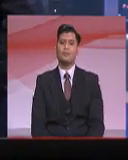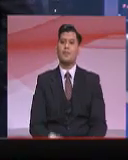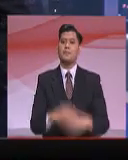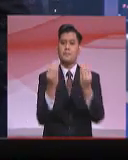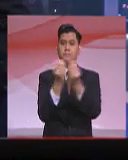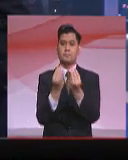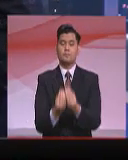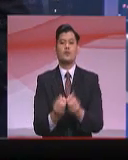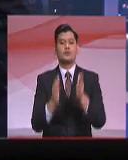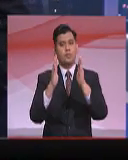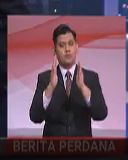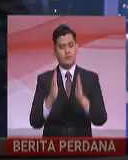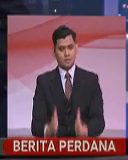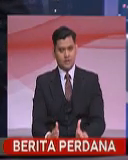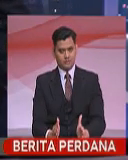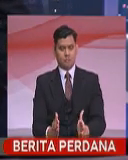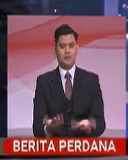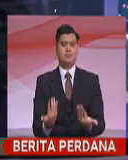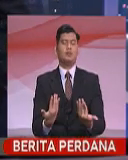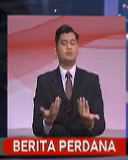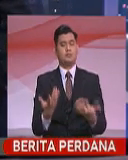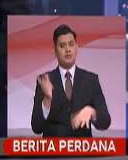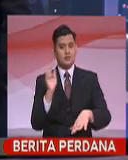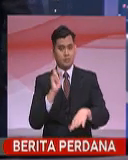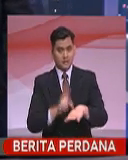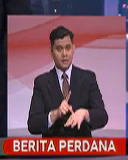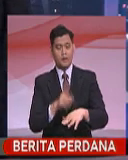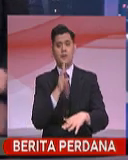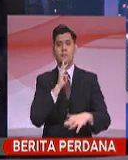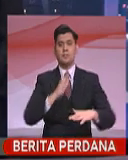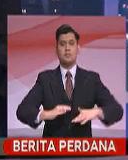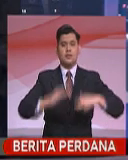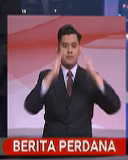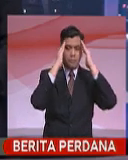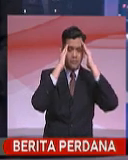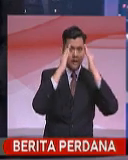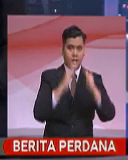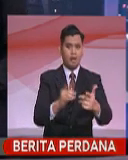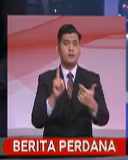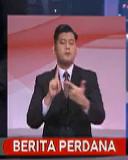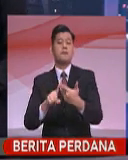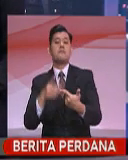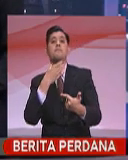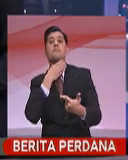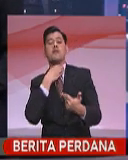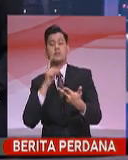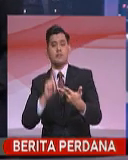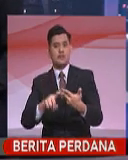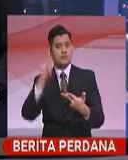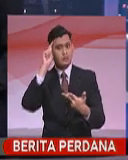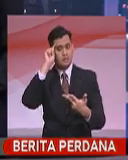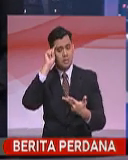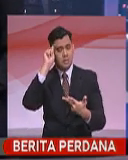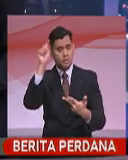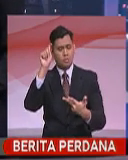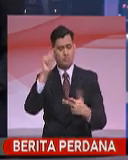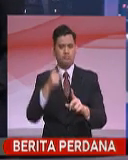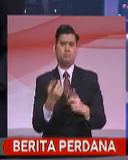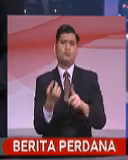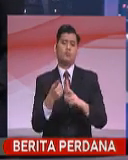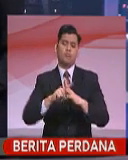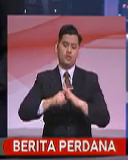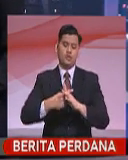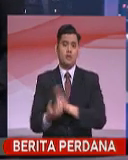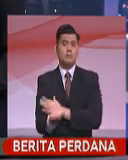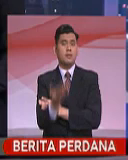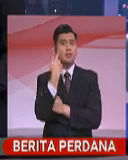Jumlah penduduk terjejas banjir di Pahang, Perak, Terengganu dan Selangor terus meningkat sejak pagi tadi. Manakala